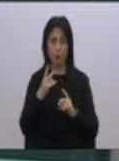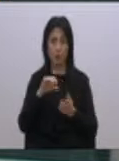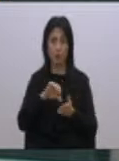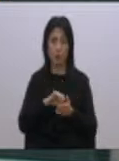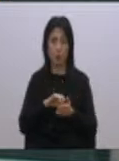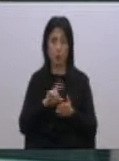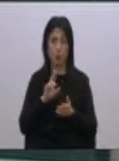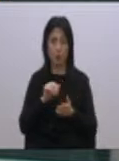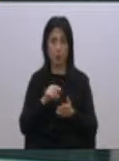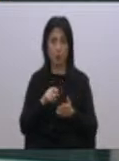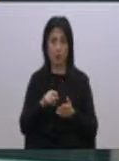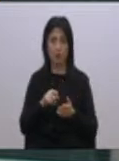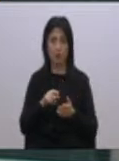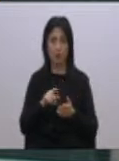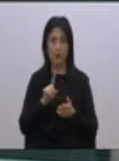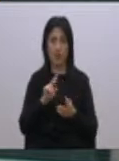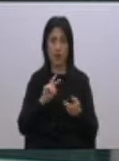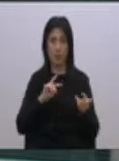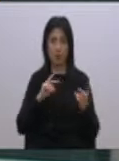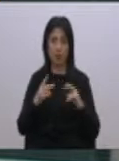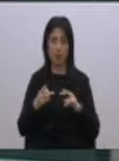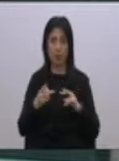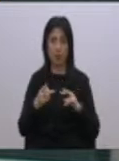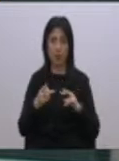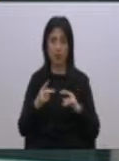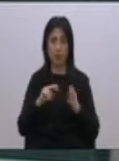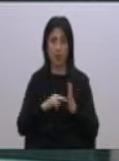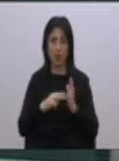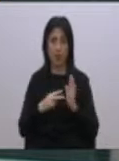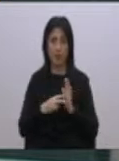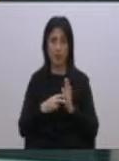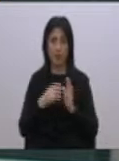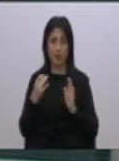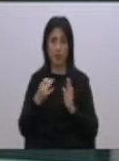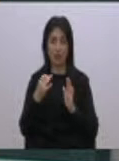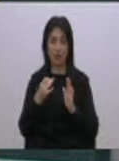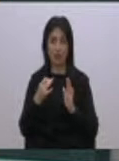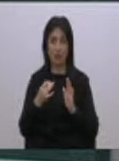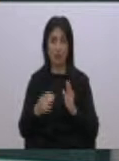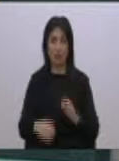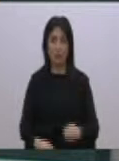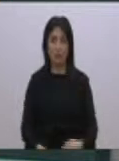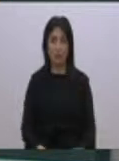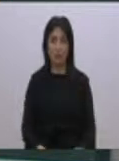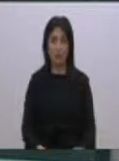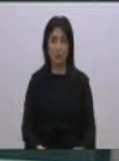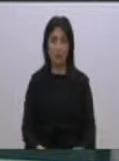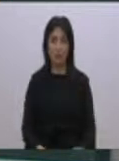iho, da, rameșe ițuala, kegmepși, mă interesează.